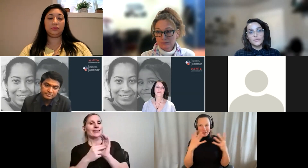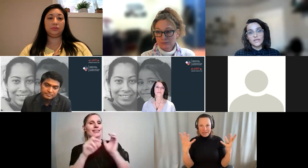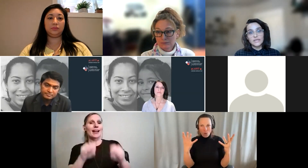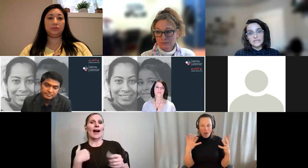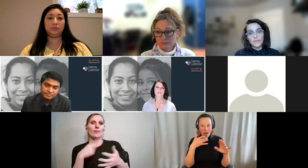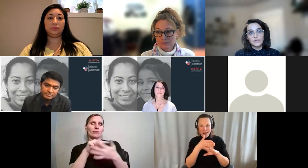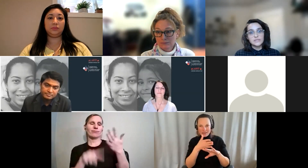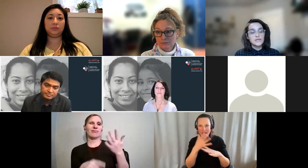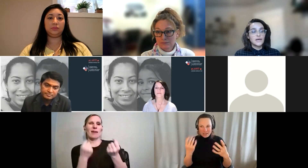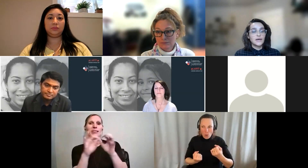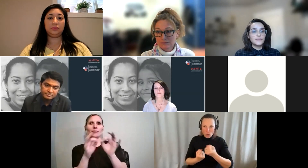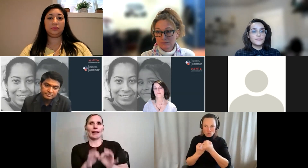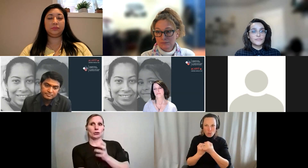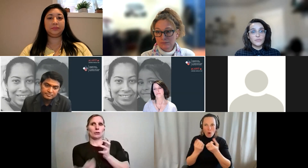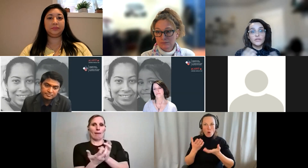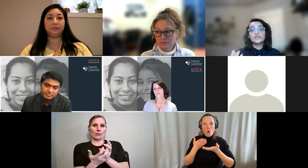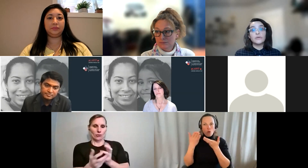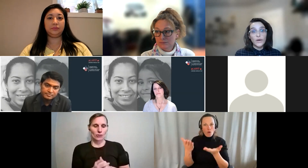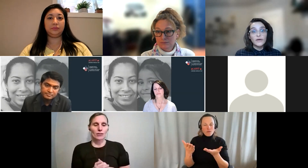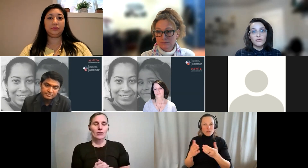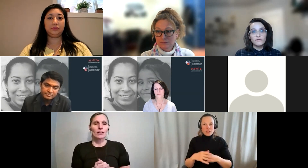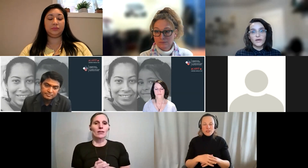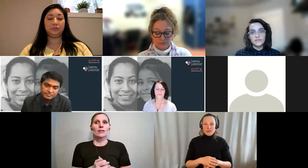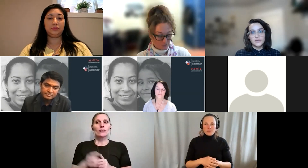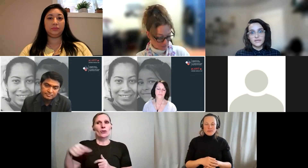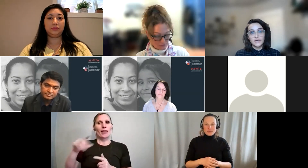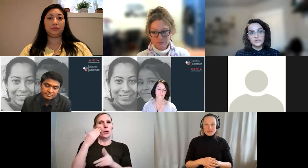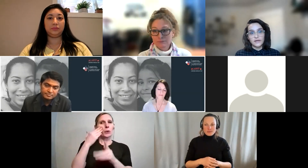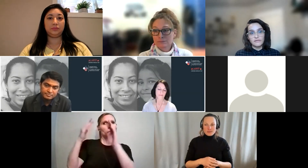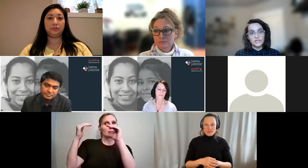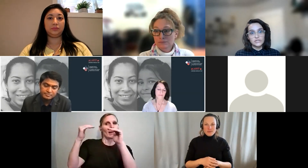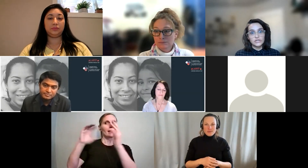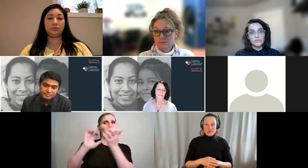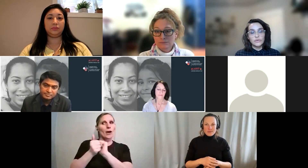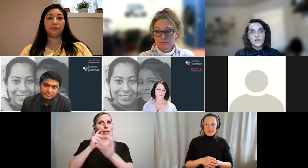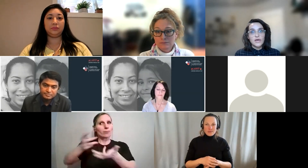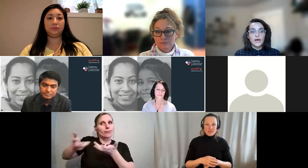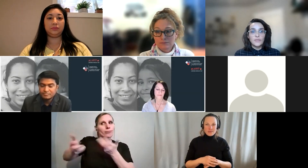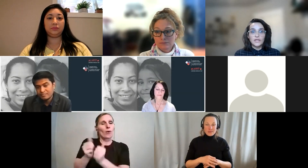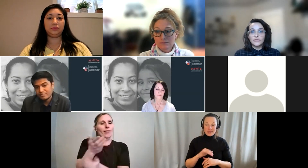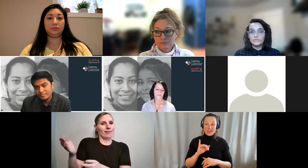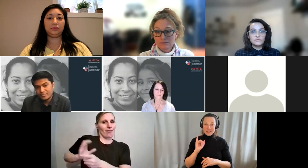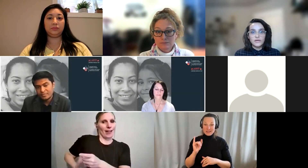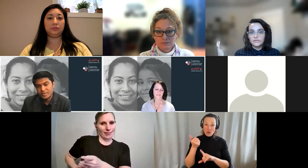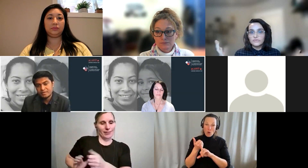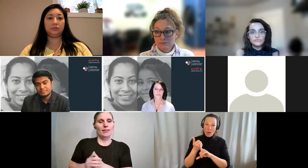support de nous et à quoi ils peuvent s'attendre ou ce qu'ils devraient être conscients lorsqu'ils s'engagent dans cette relation.